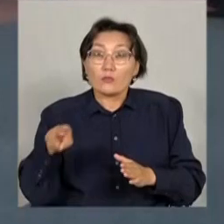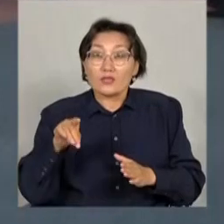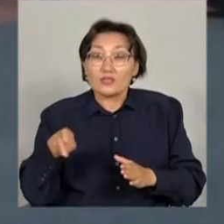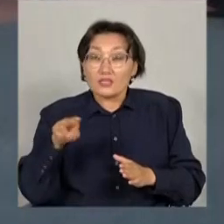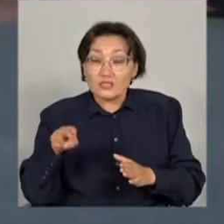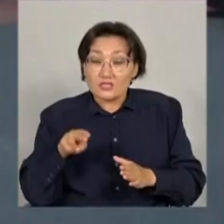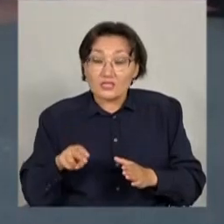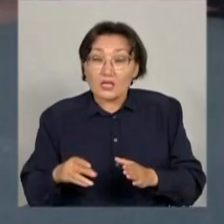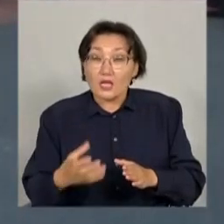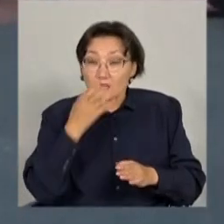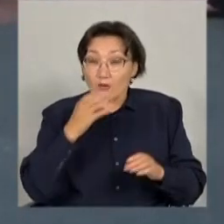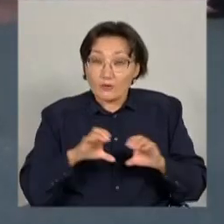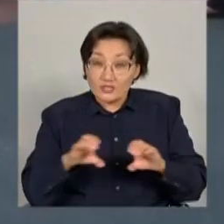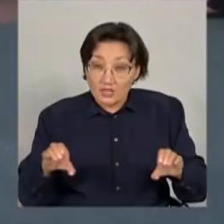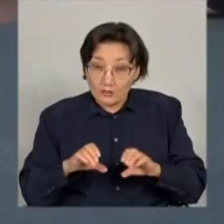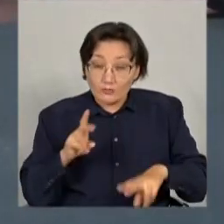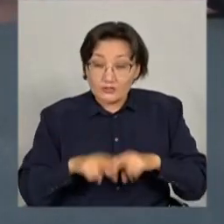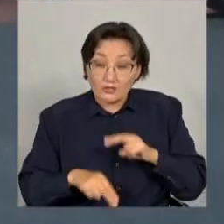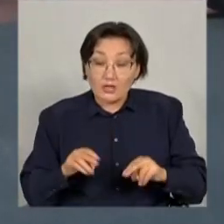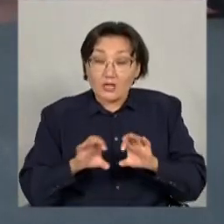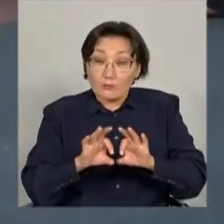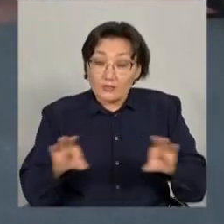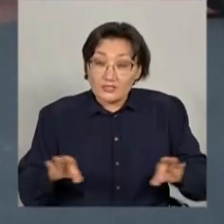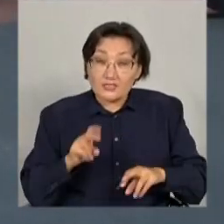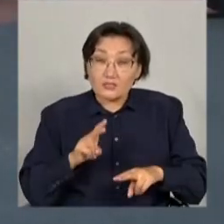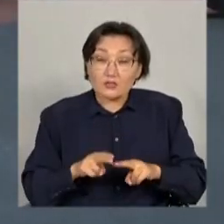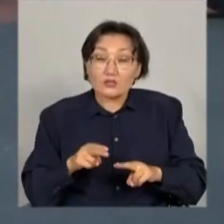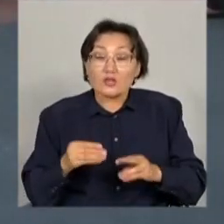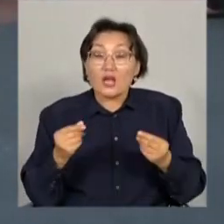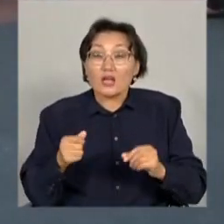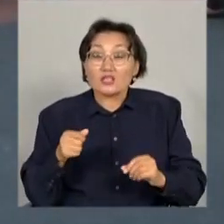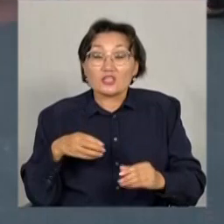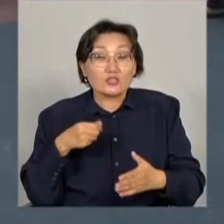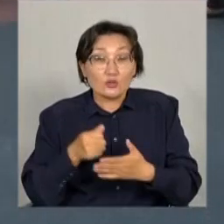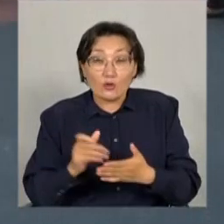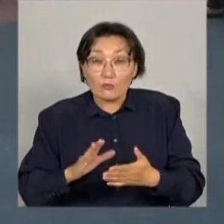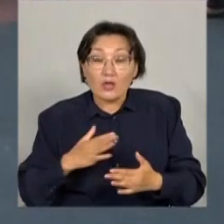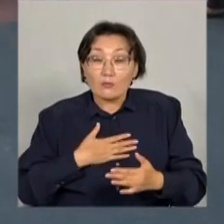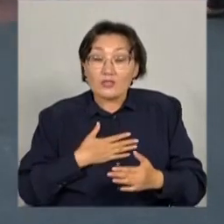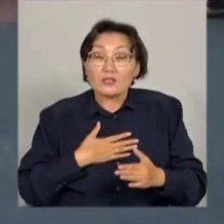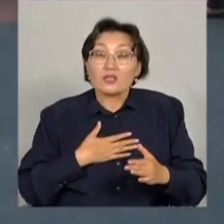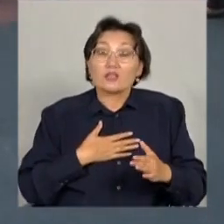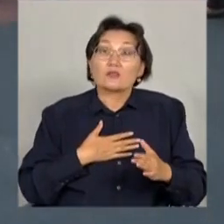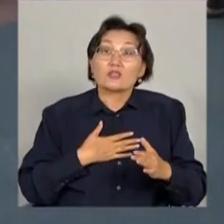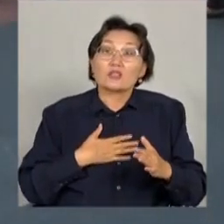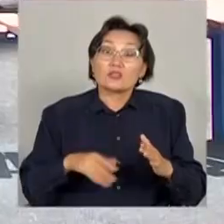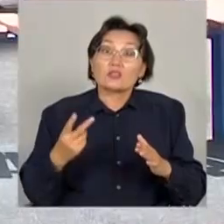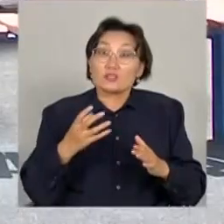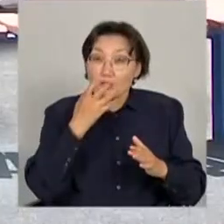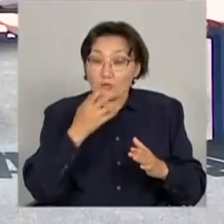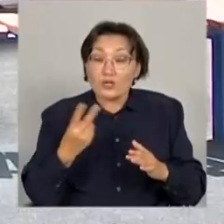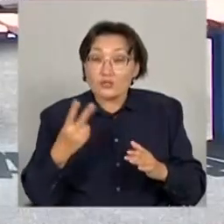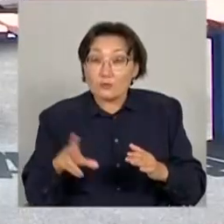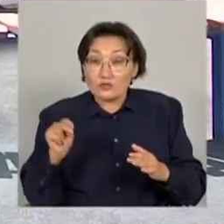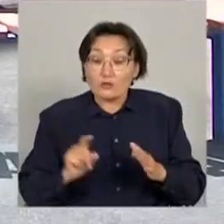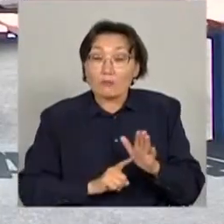теплотрассаны жүргізген болатын. Енді сол теплотрассаны ақшасы G-Park төлемеді деп, бізді жылудан 20-сынан бастап өшіреміз деп жатыр.